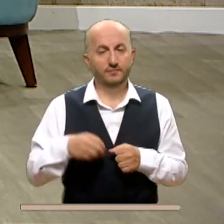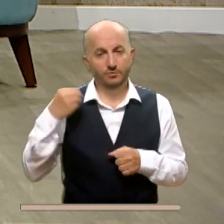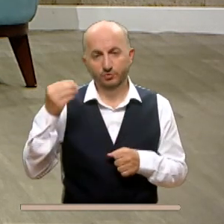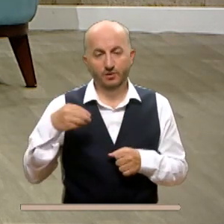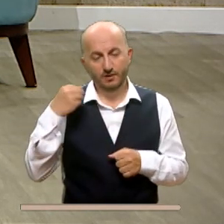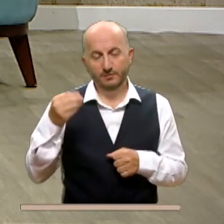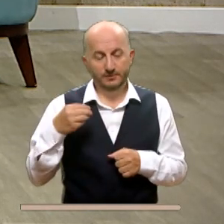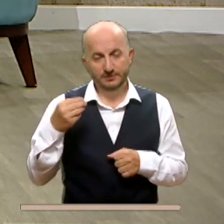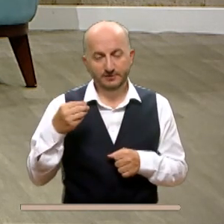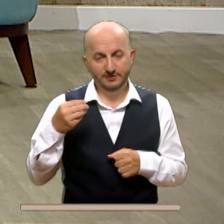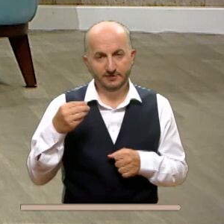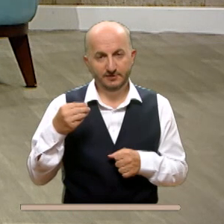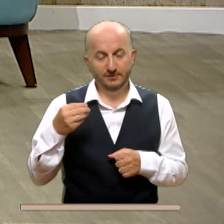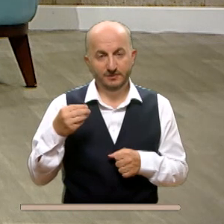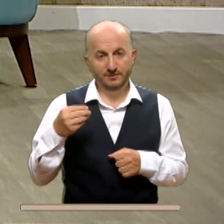hocalarımızın, akademik personelimizin